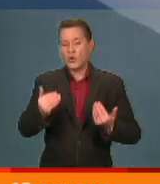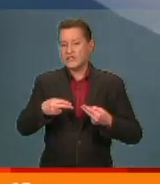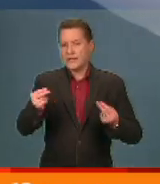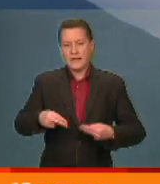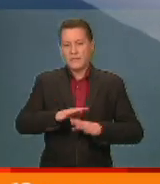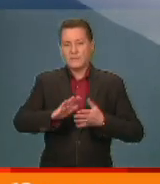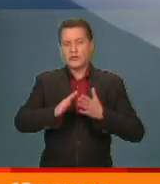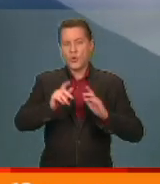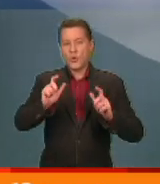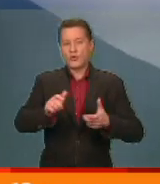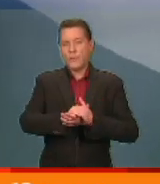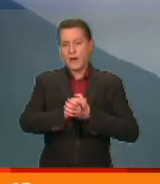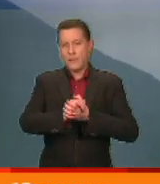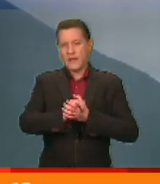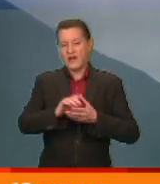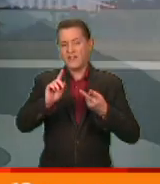угоду де про мир від другої світової війни